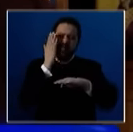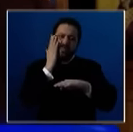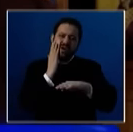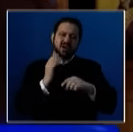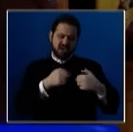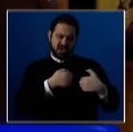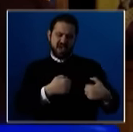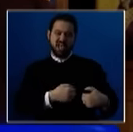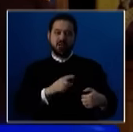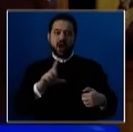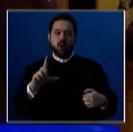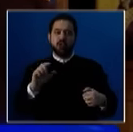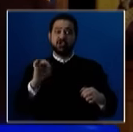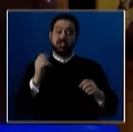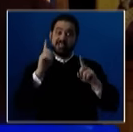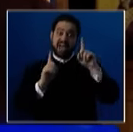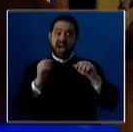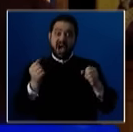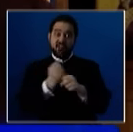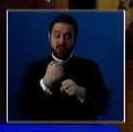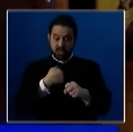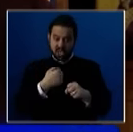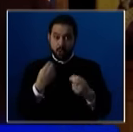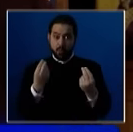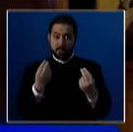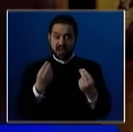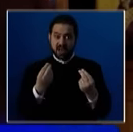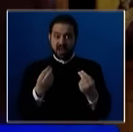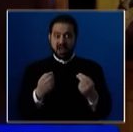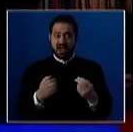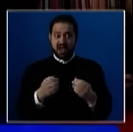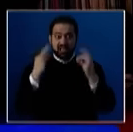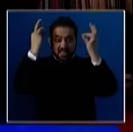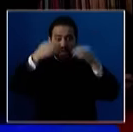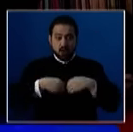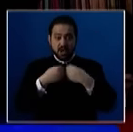și dacă am făcut ceva bine, dă-i lui. Și